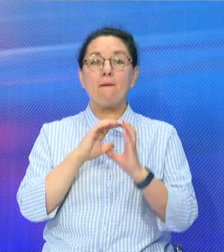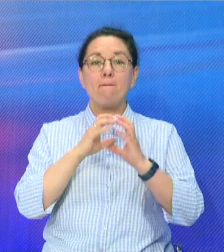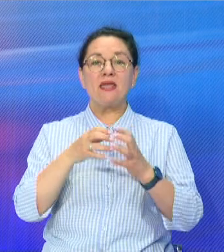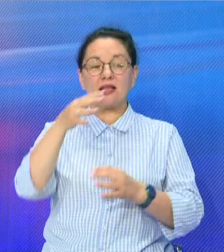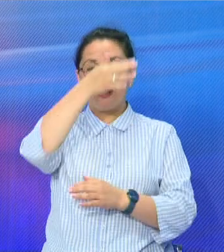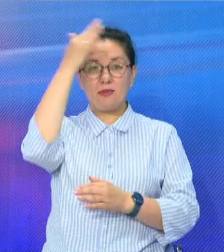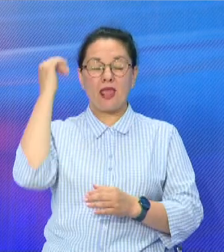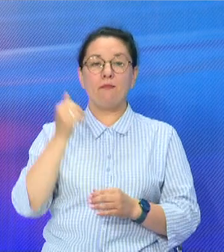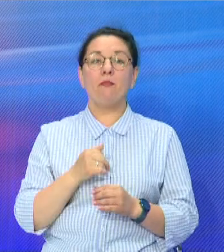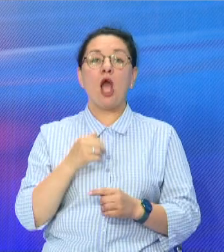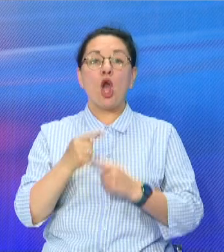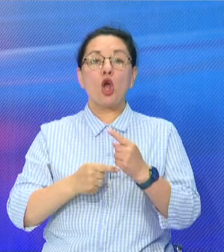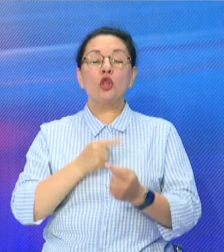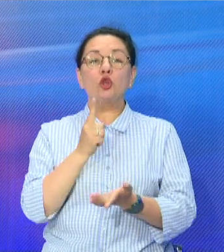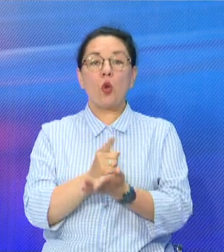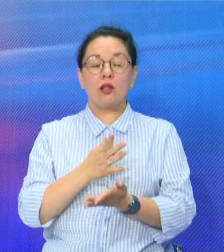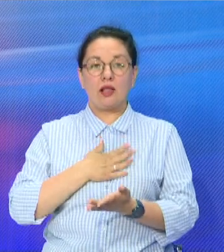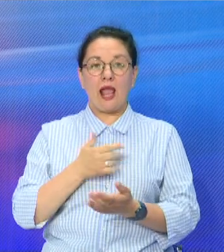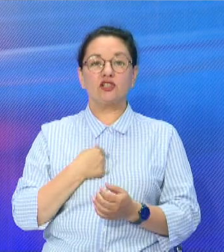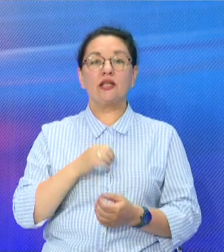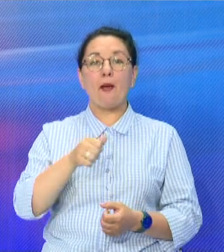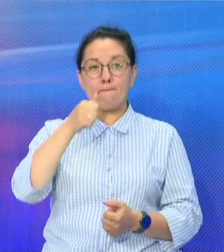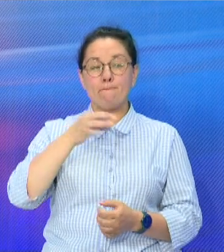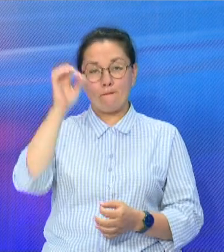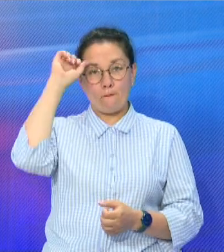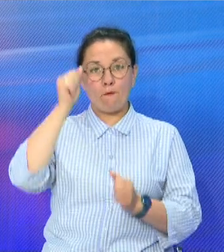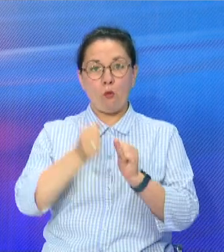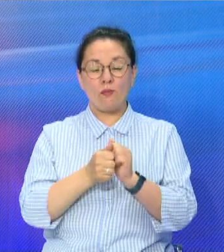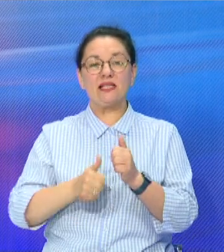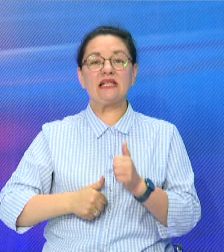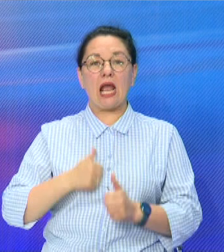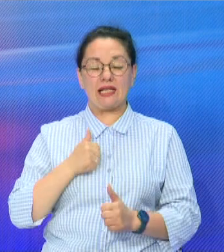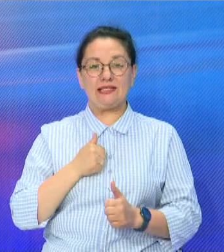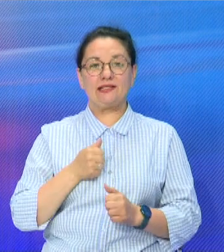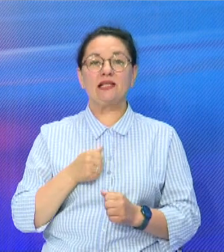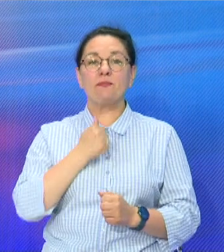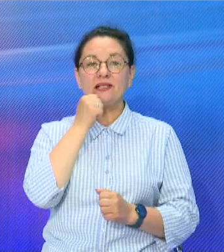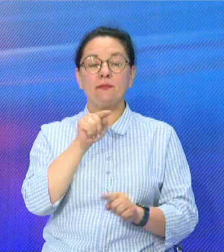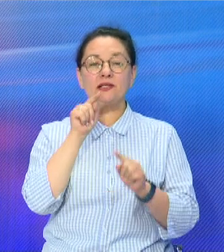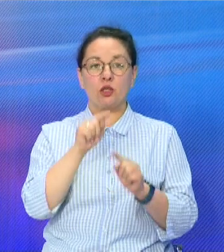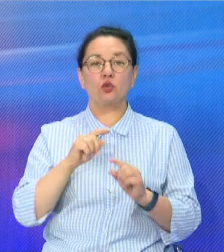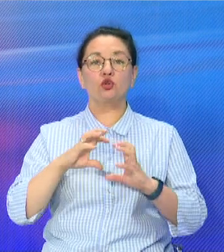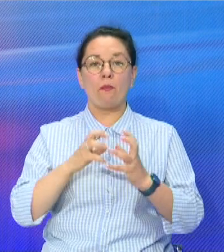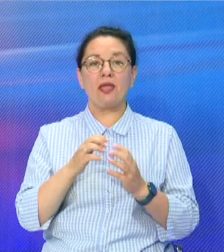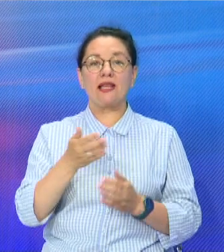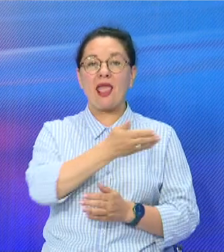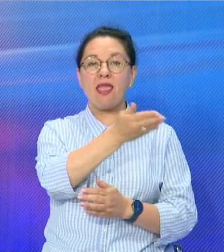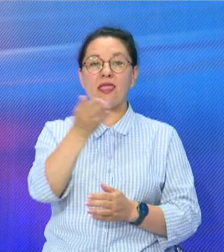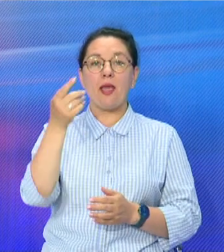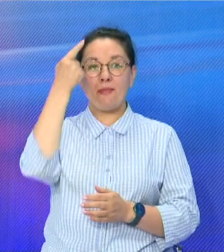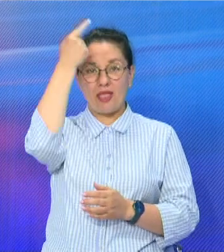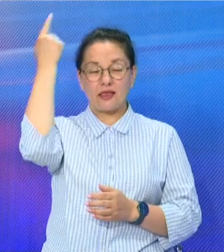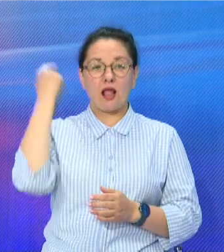народа это помнить щит и гордиться быть благодарным за мирное небо над нашей головой и за мирное небо над нашей родиной